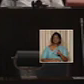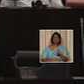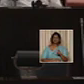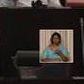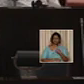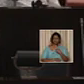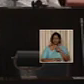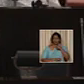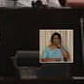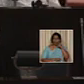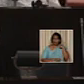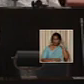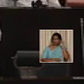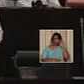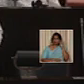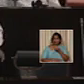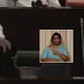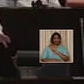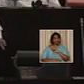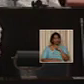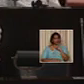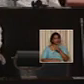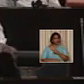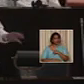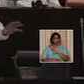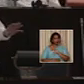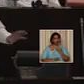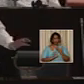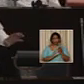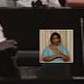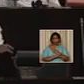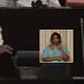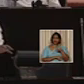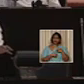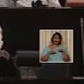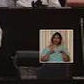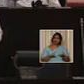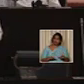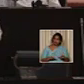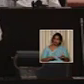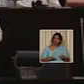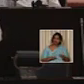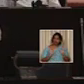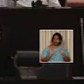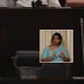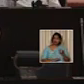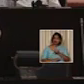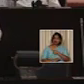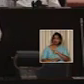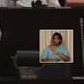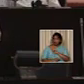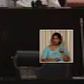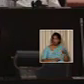मम वीडियो के हुआ उन्वहन से क्या ने उन्वहन से खाली अवेला ऐतुली इंदगन हिटिया नमोत उन्वहन से व